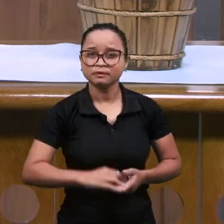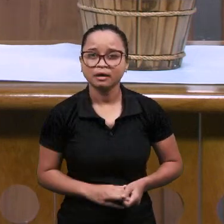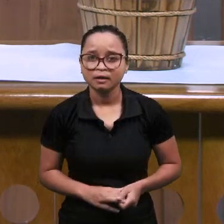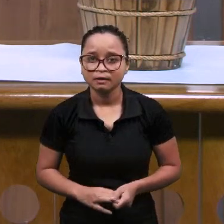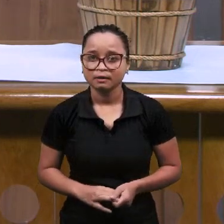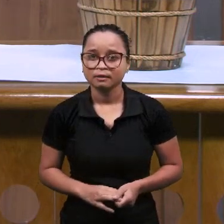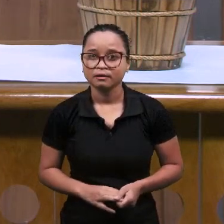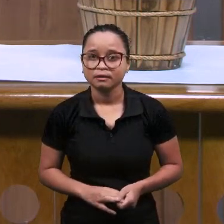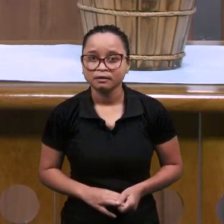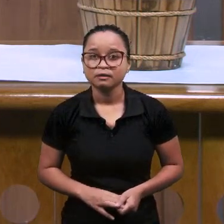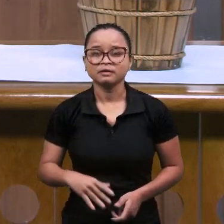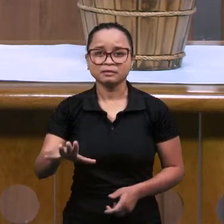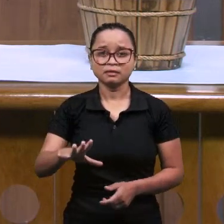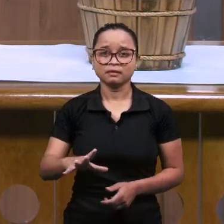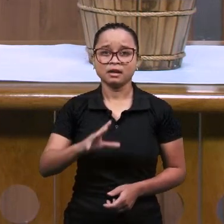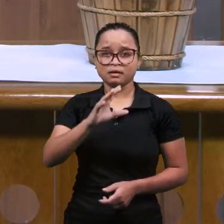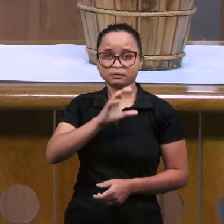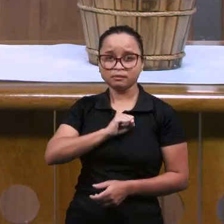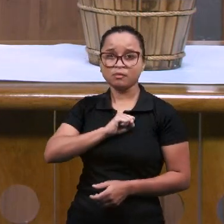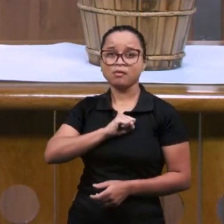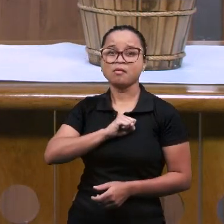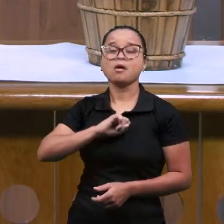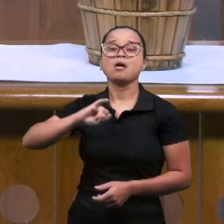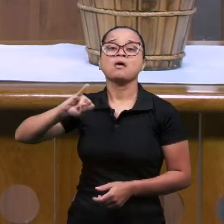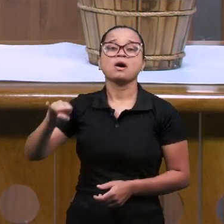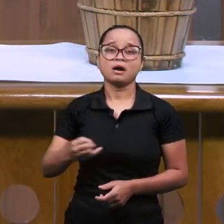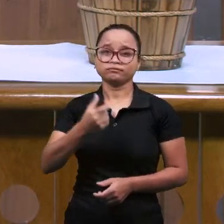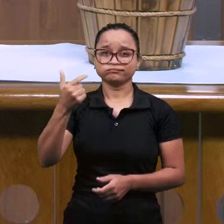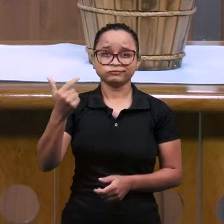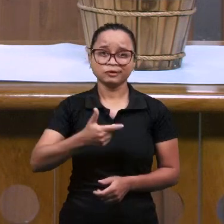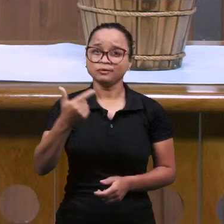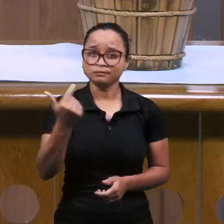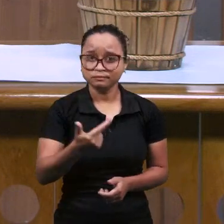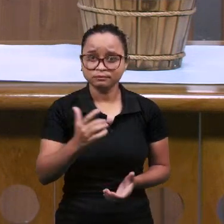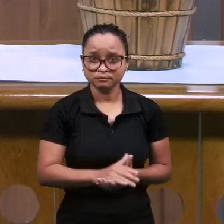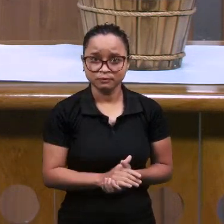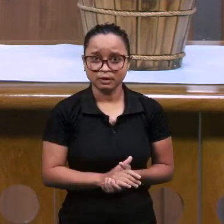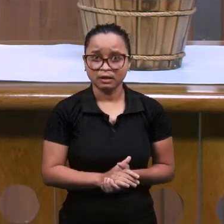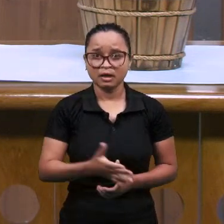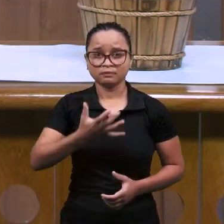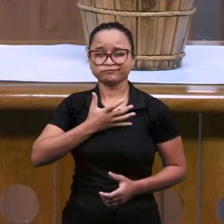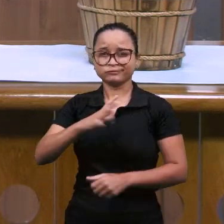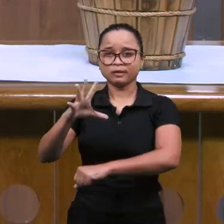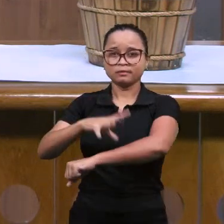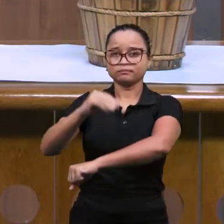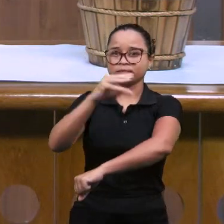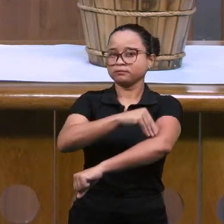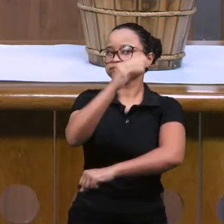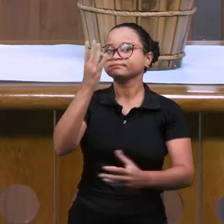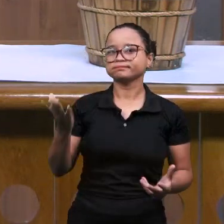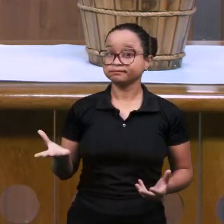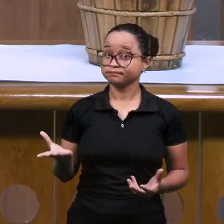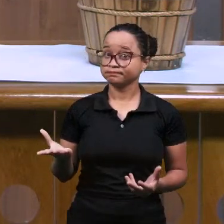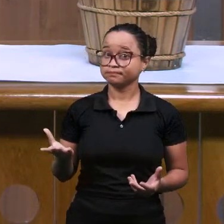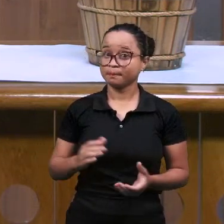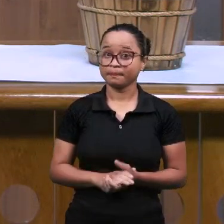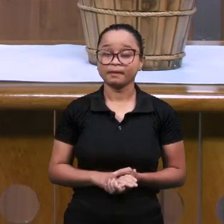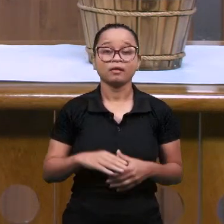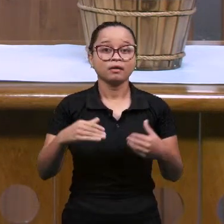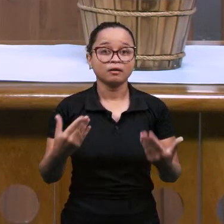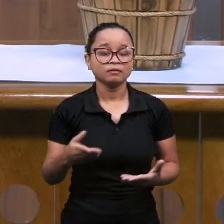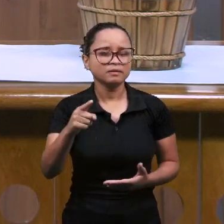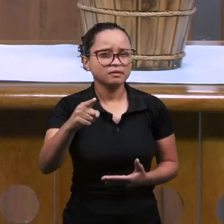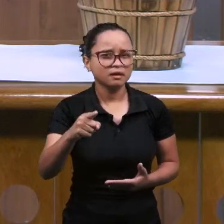ça c'est pas un problème. Dieu a dit, j'ai aimé Jacob et j'ai haï Esaü. Qu'est-ce que vous avez à voir avec